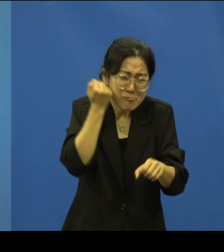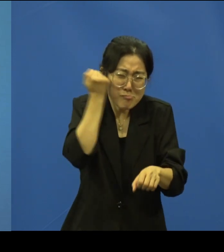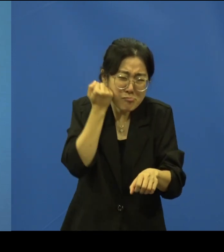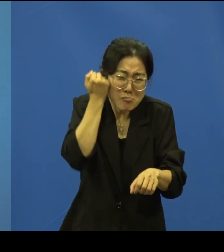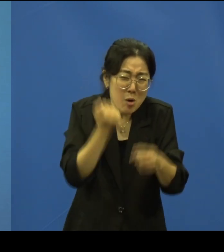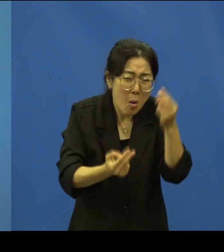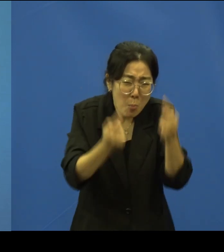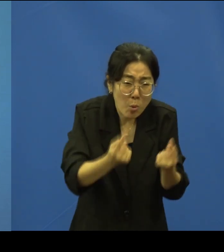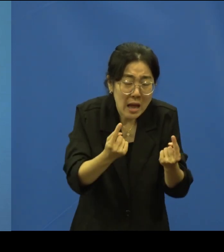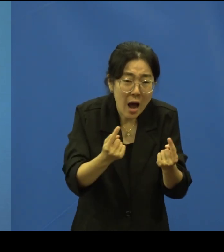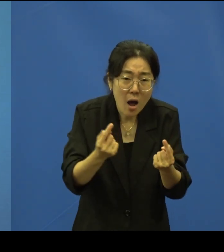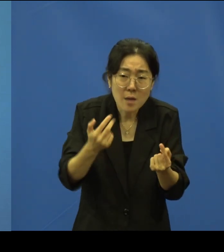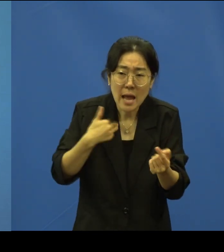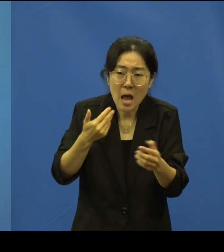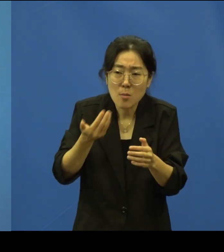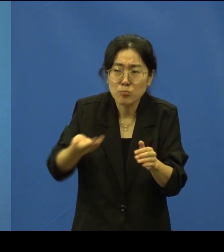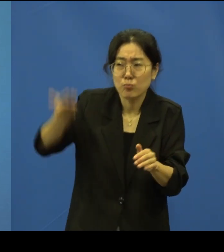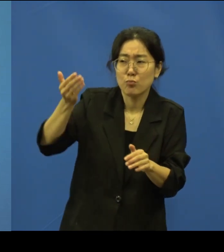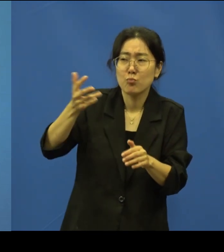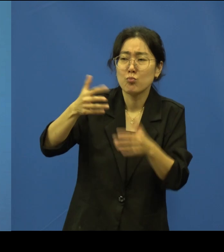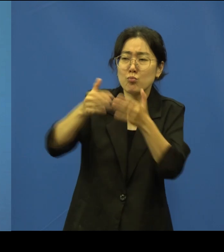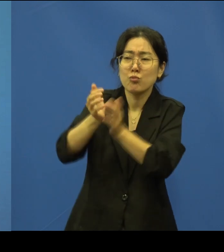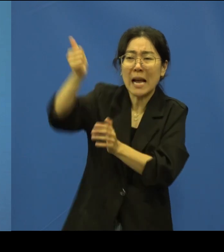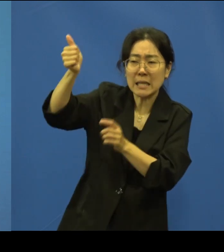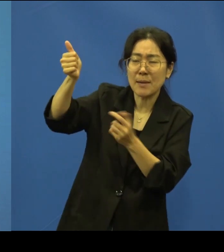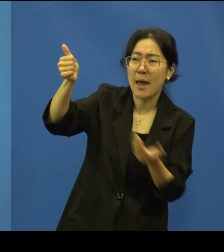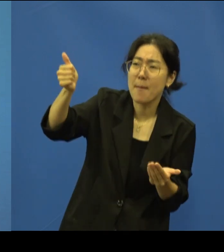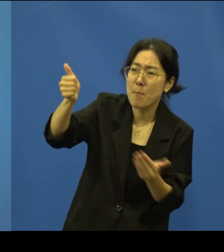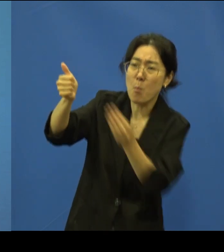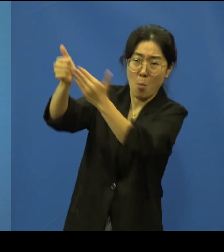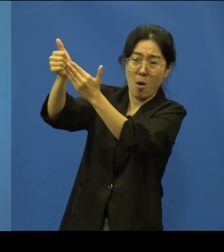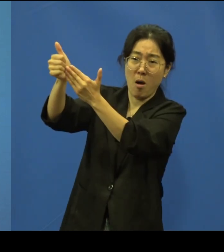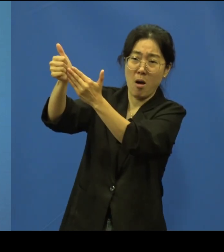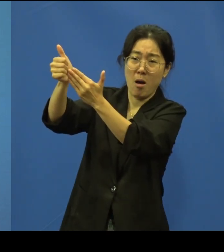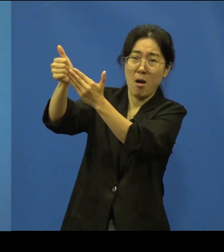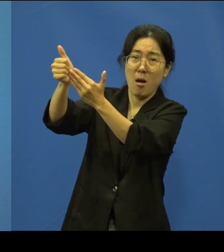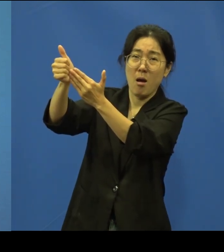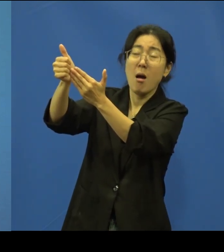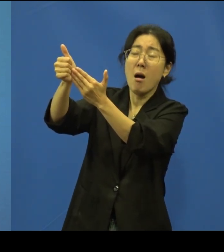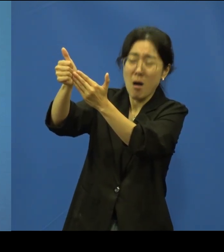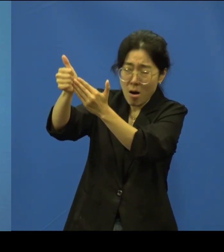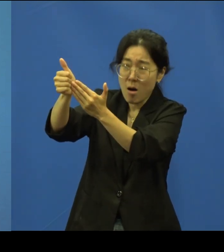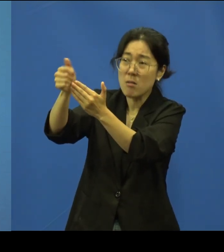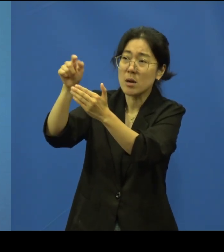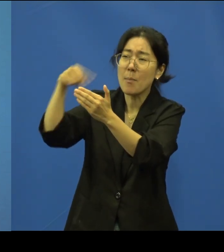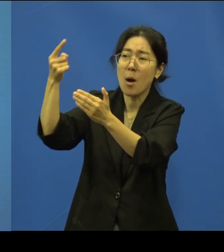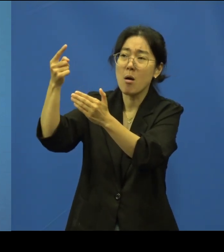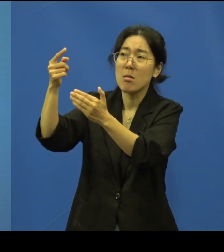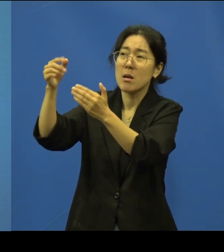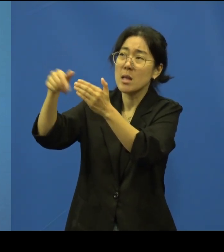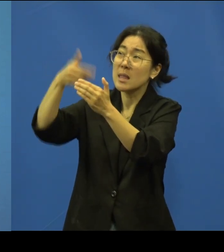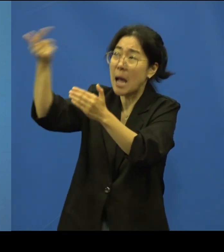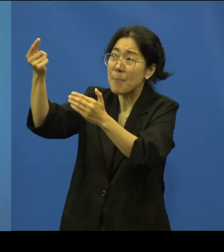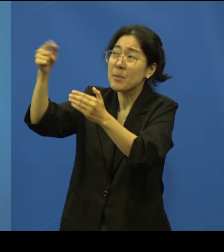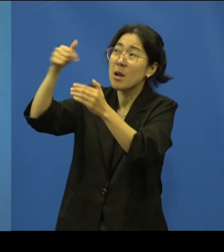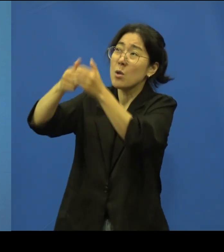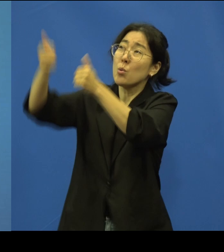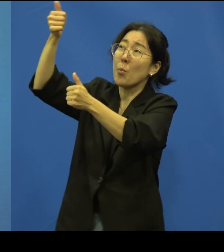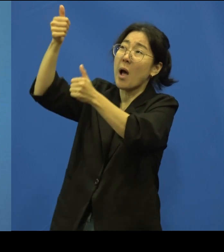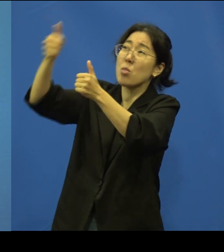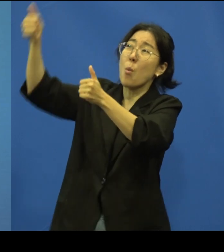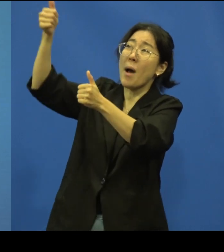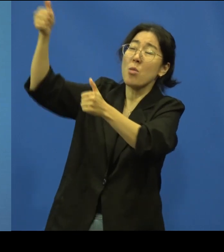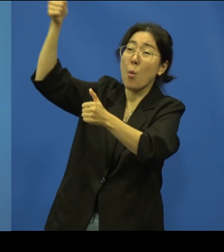있잖아요. 그거를 내 목소리로 하나님 회장님께 이렇게 보고를 하는 거예요. 네, 그분께